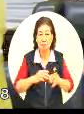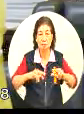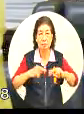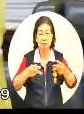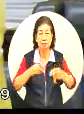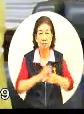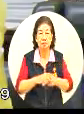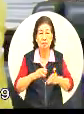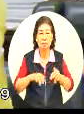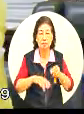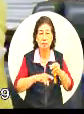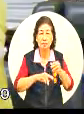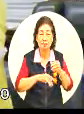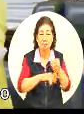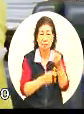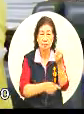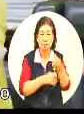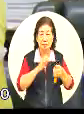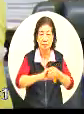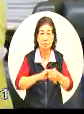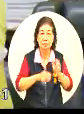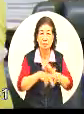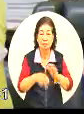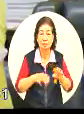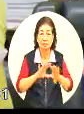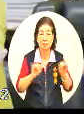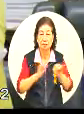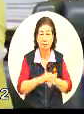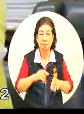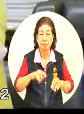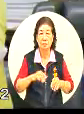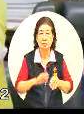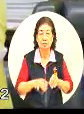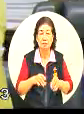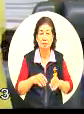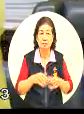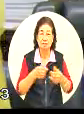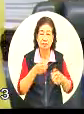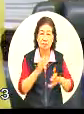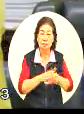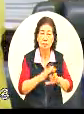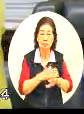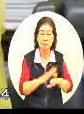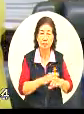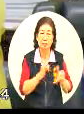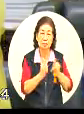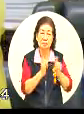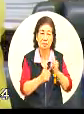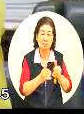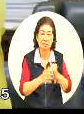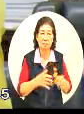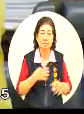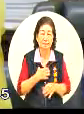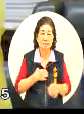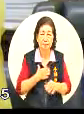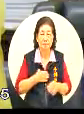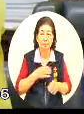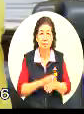法定空地哦？我想。这样才不会引起民怨，啊，所以针对这个陈情